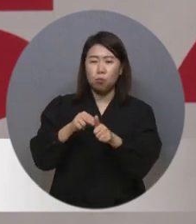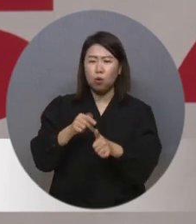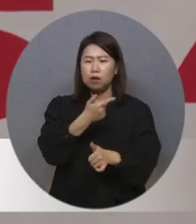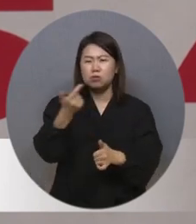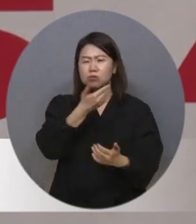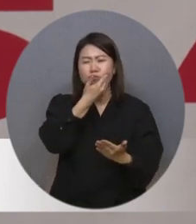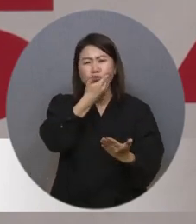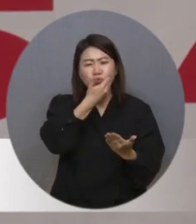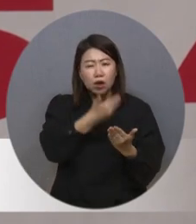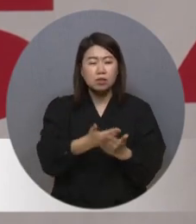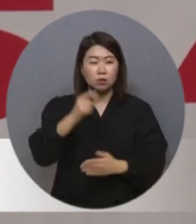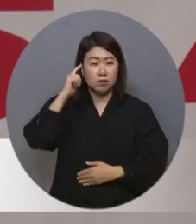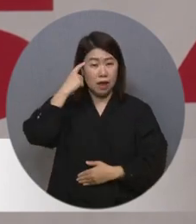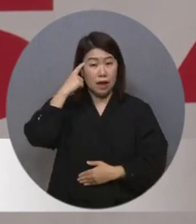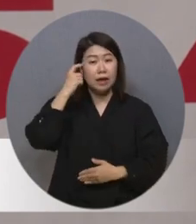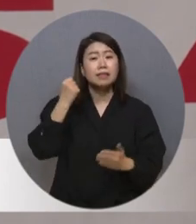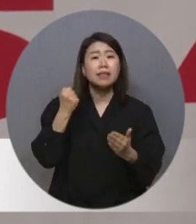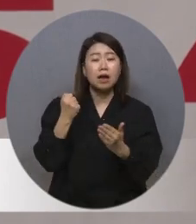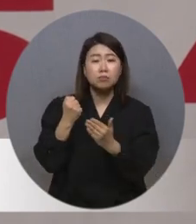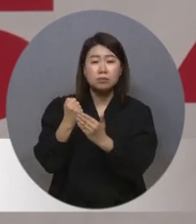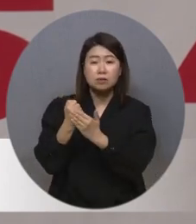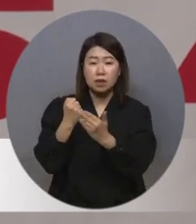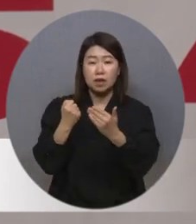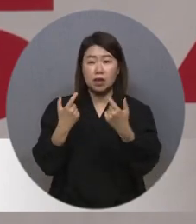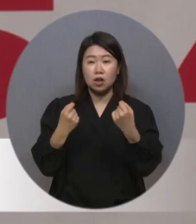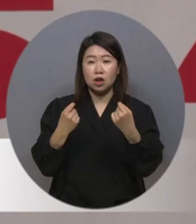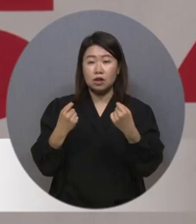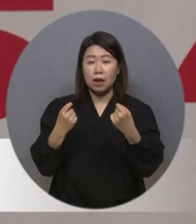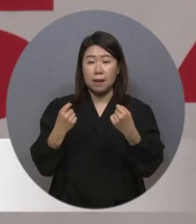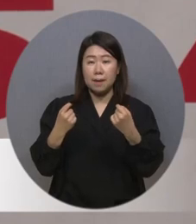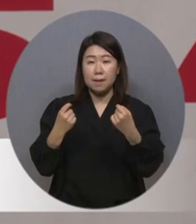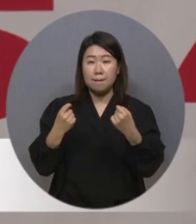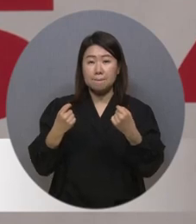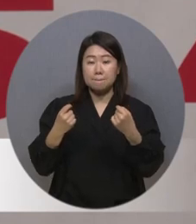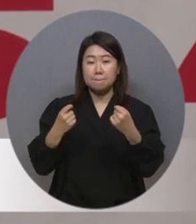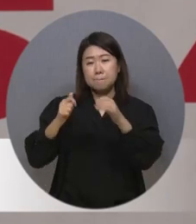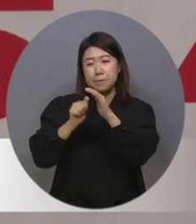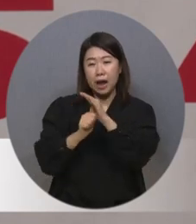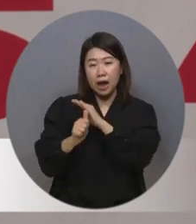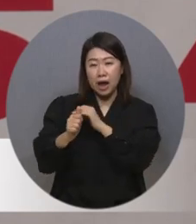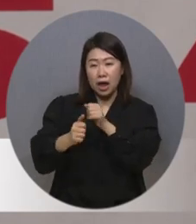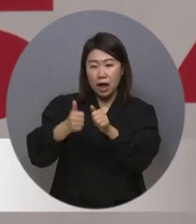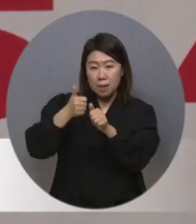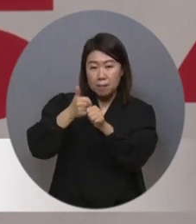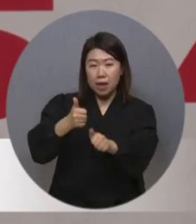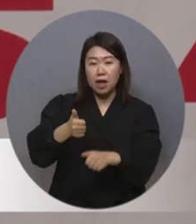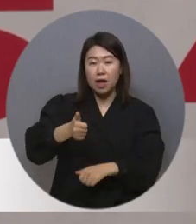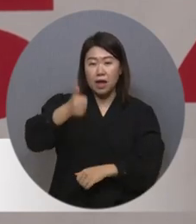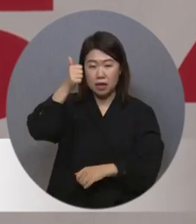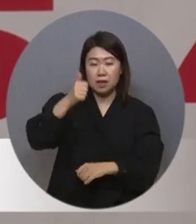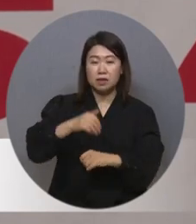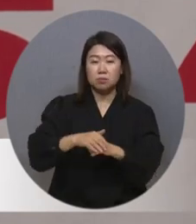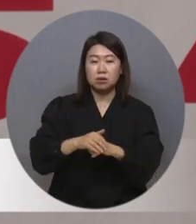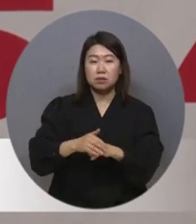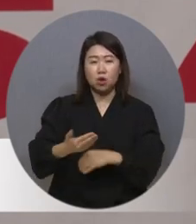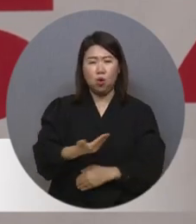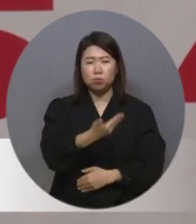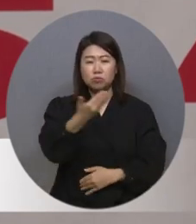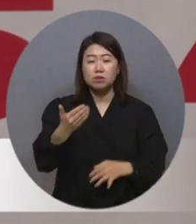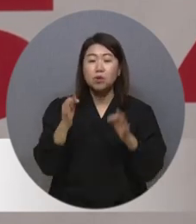하고요. 그렇기 때문에 이번에 이렇게 우승하면서 여러분들이 보여줬던 그 투혼이